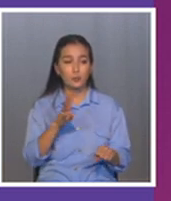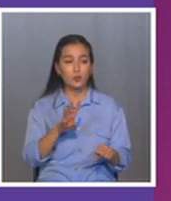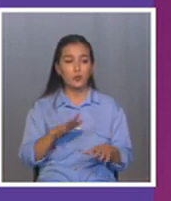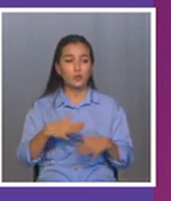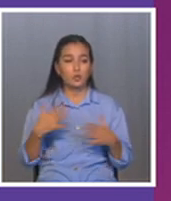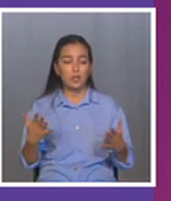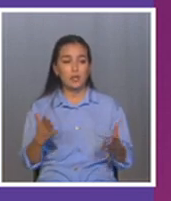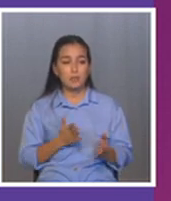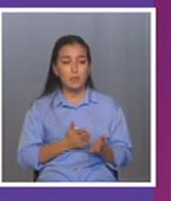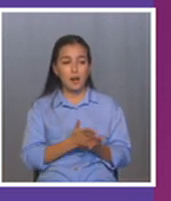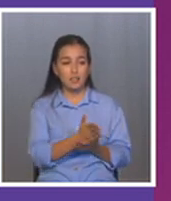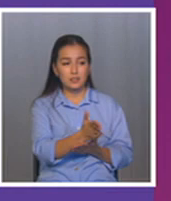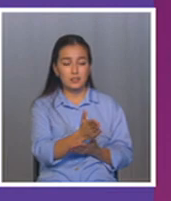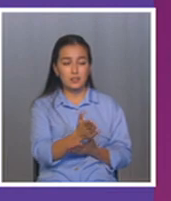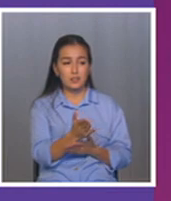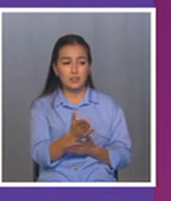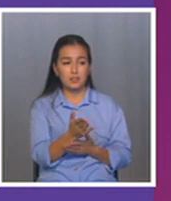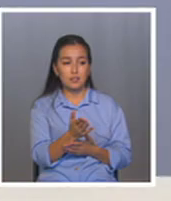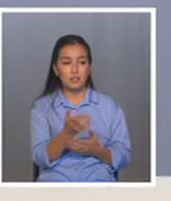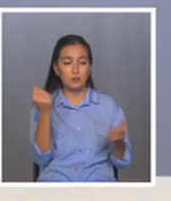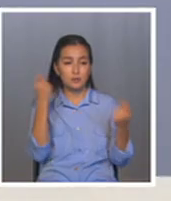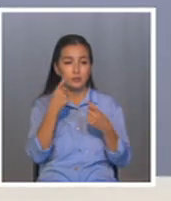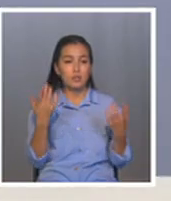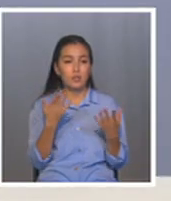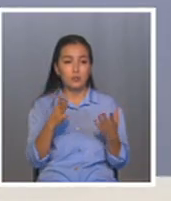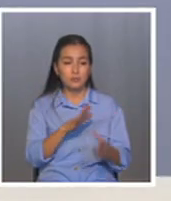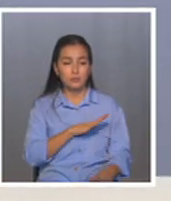бағытты қалыптастыра білдік.